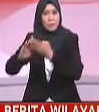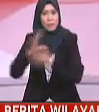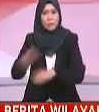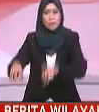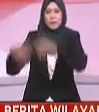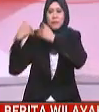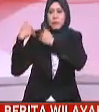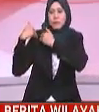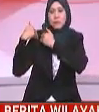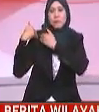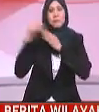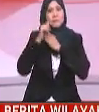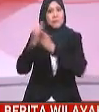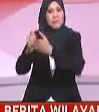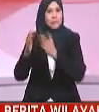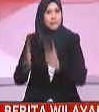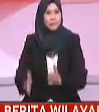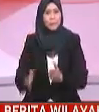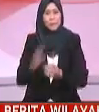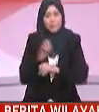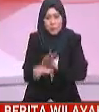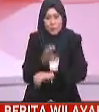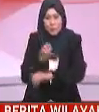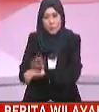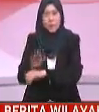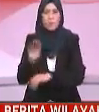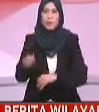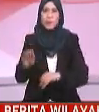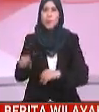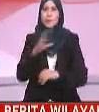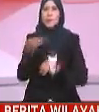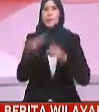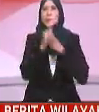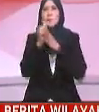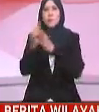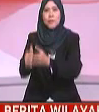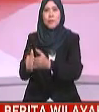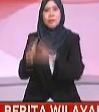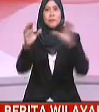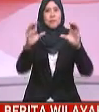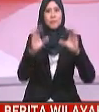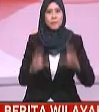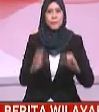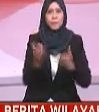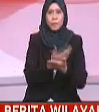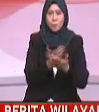peranan pemimpin komuniti dalam memberi nasihat, teguran dan panduan mengenai norma